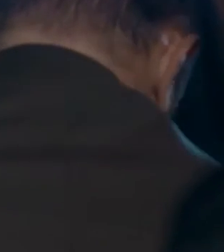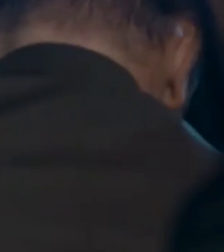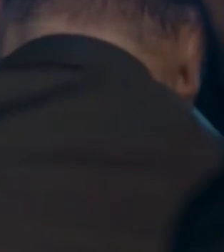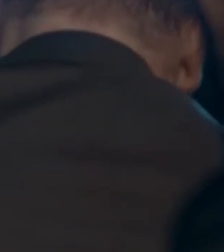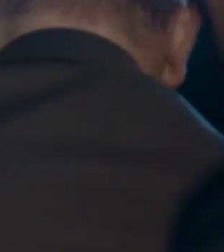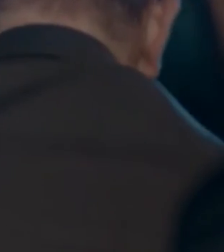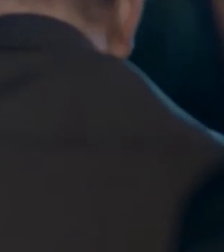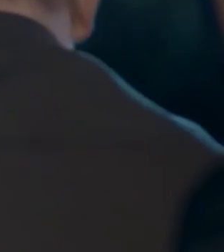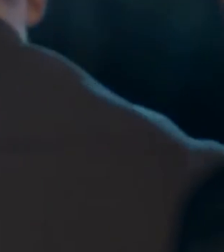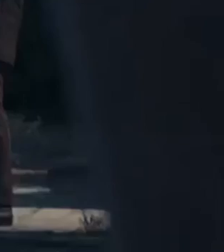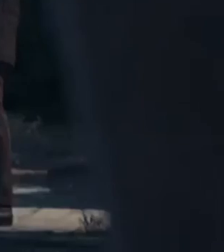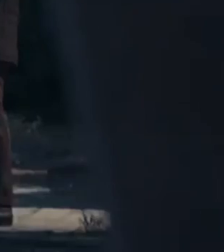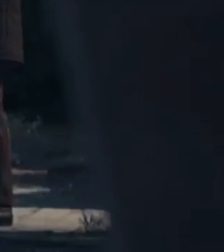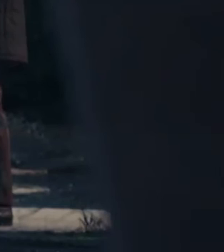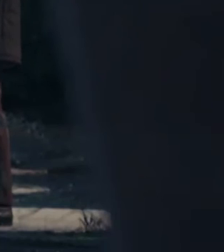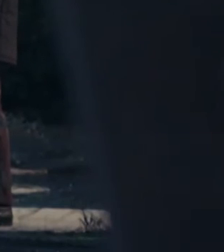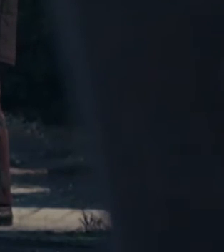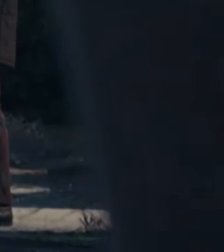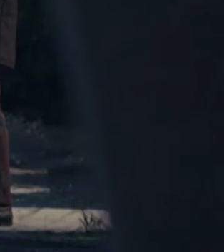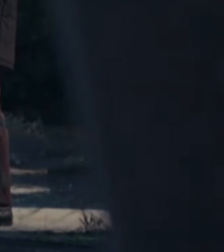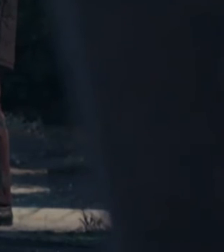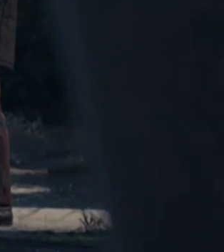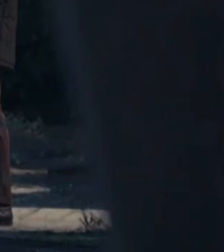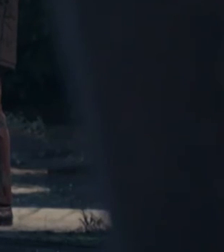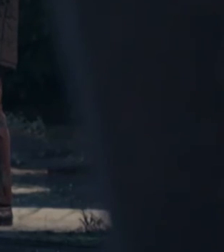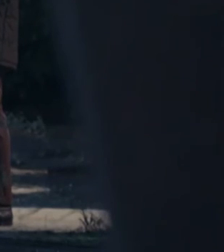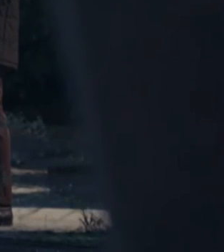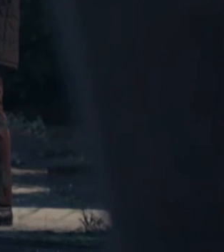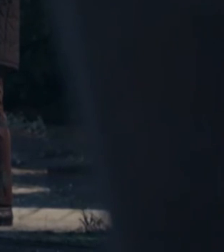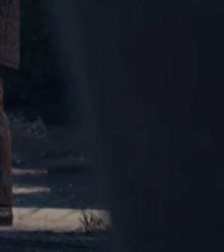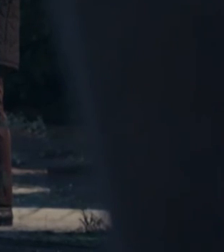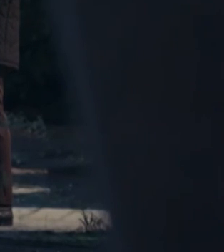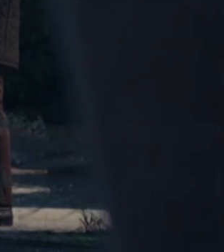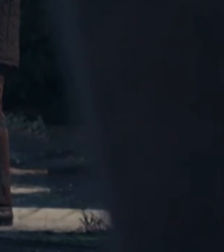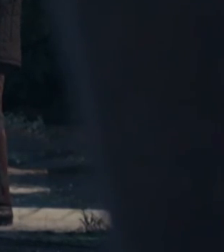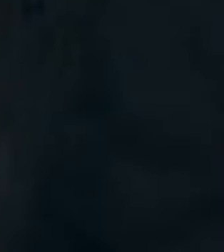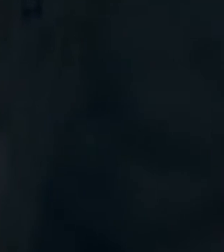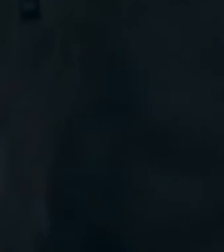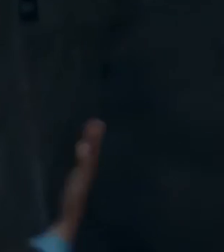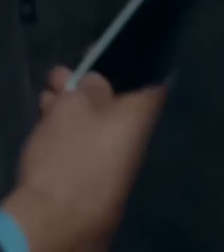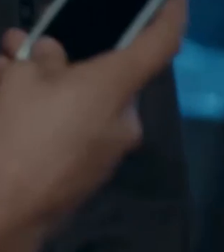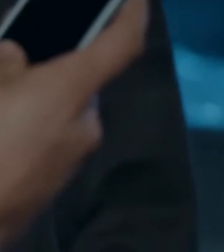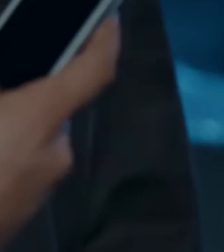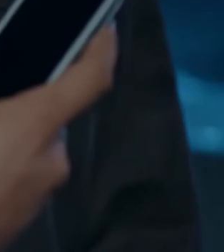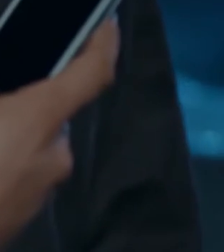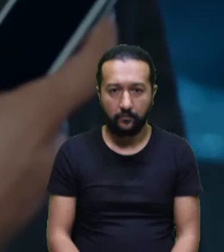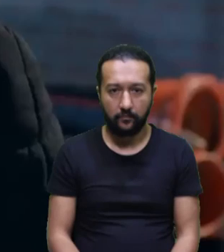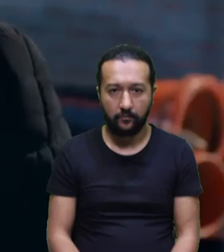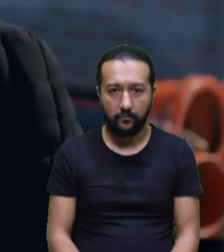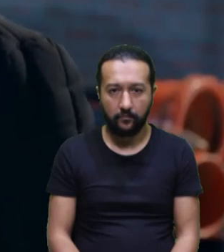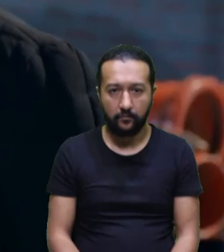sakallı ve bıyıklı, zayıf bir adam. Kumral adam yukarıdan aşağı doğru montunun ceplerine inince duraksayıp çakıyla telefon